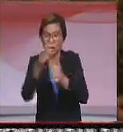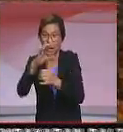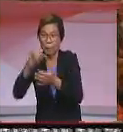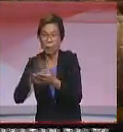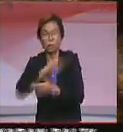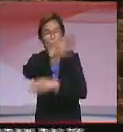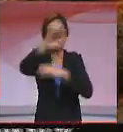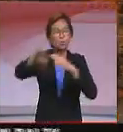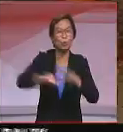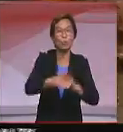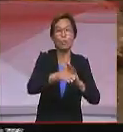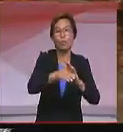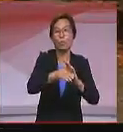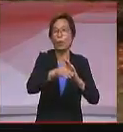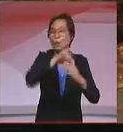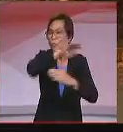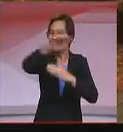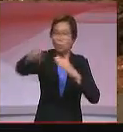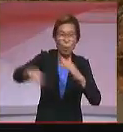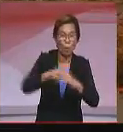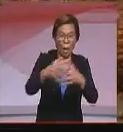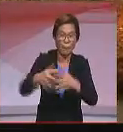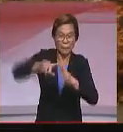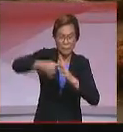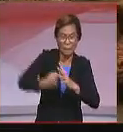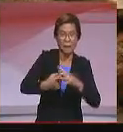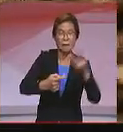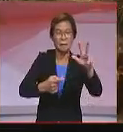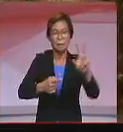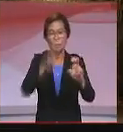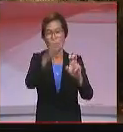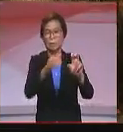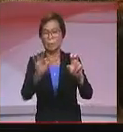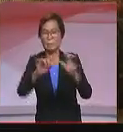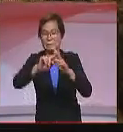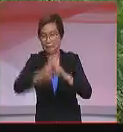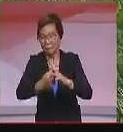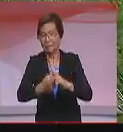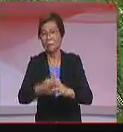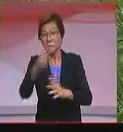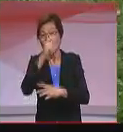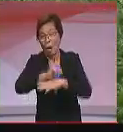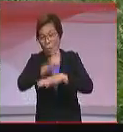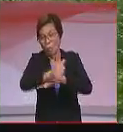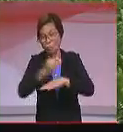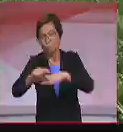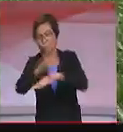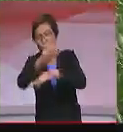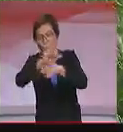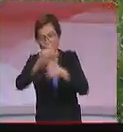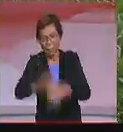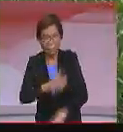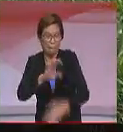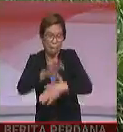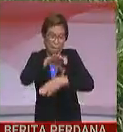tersebut di semua pintu masuk negara Amerika Syarikat berkuat kuasa 30 September. Ia atas dakwaan berlaku penggunaan